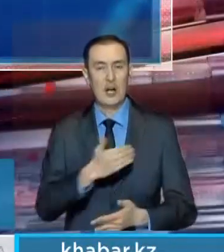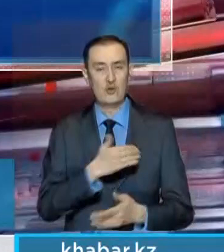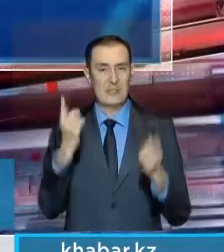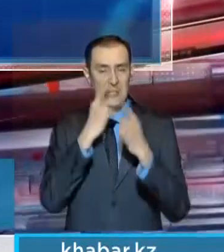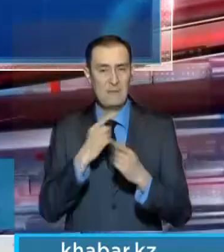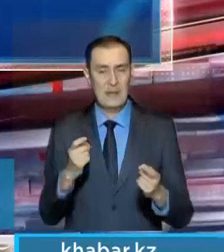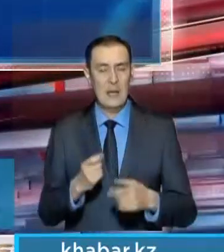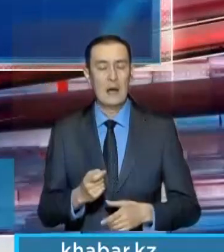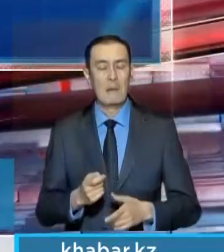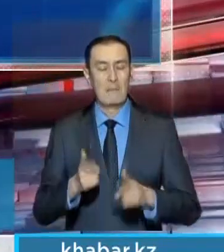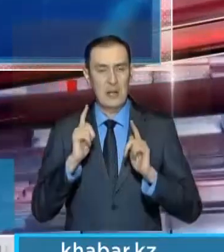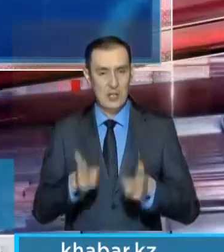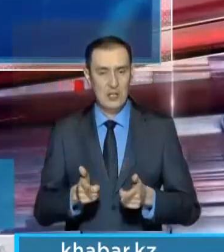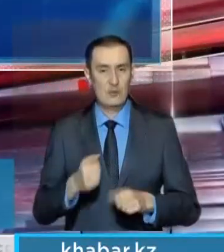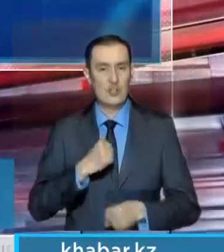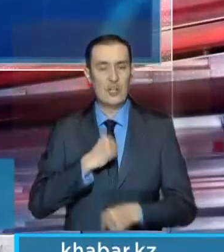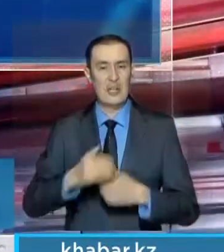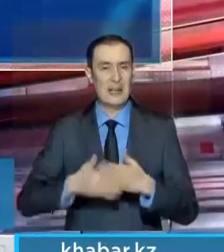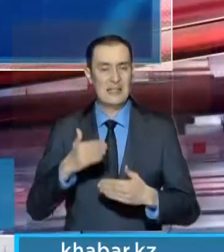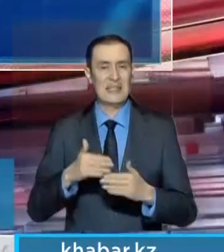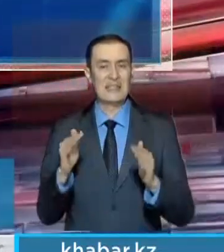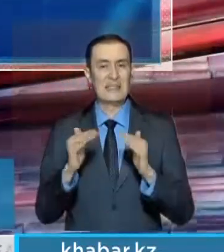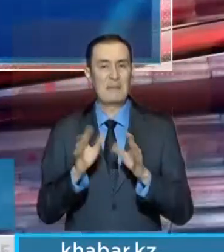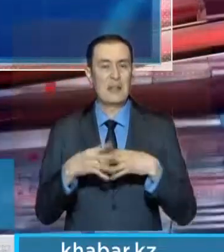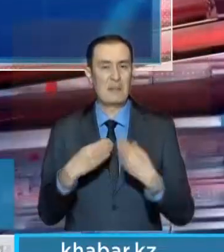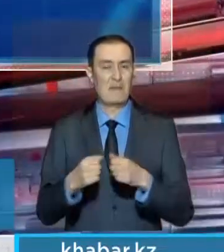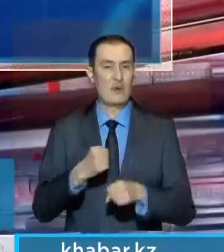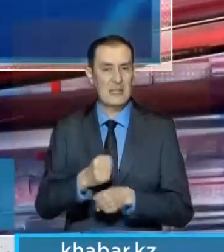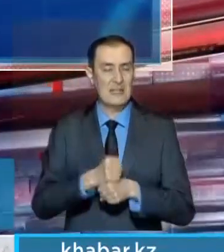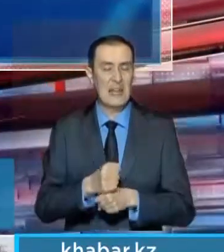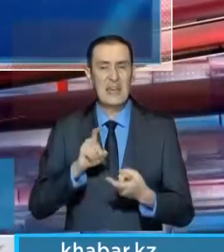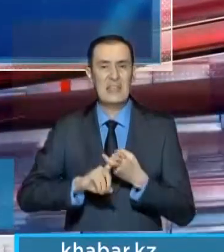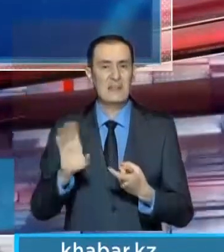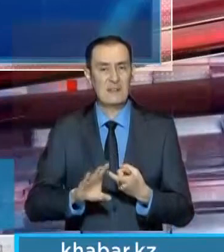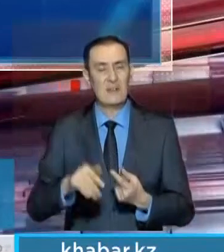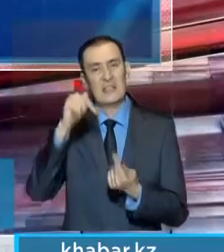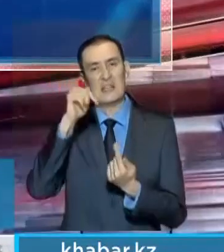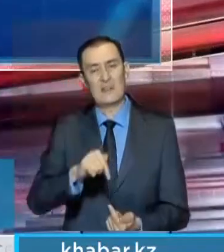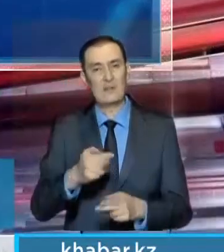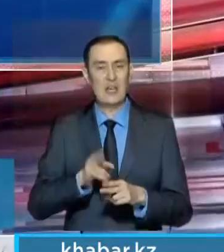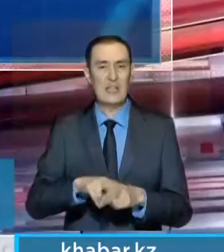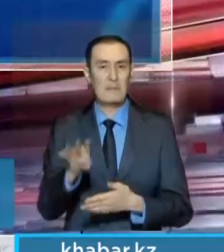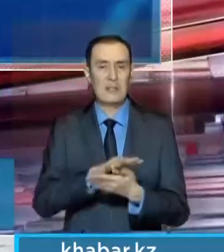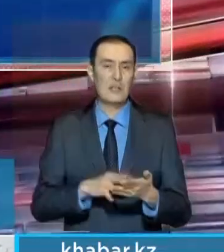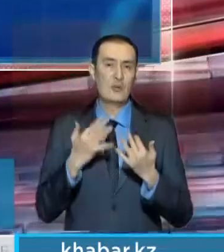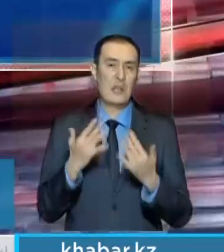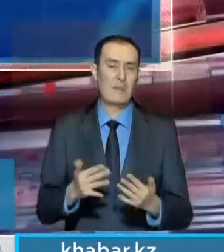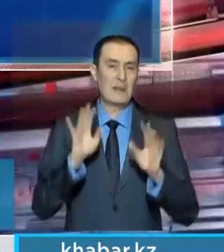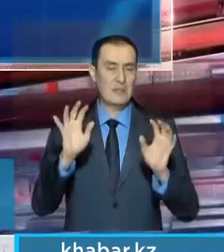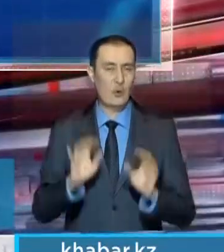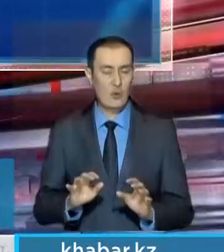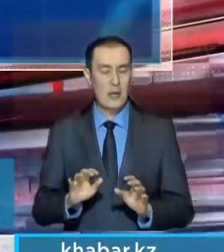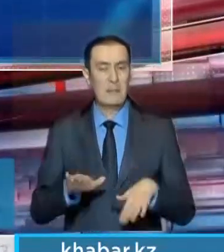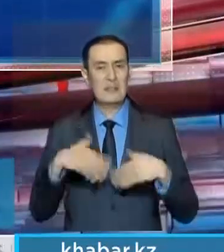заявить поддерживаю ужесточения наказания за семейно-бытовое насилие независимо от того соответствует ли указанная петиция требованиям закона